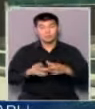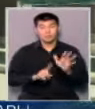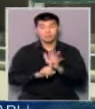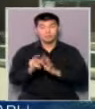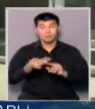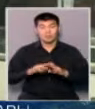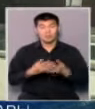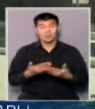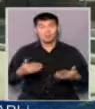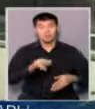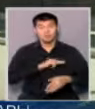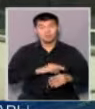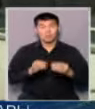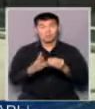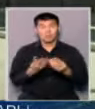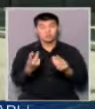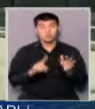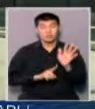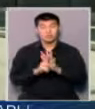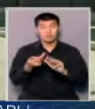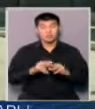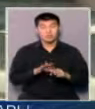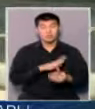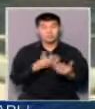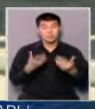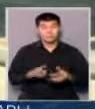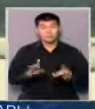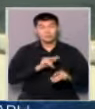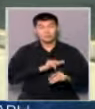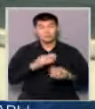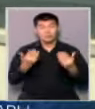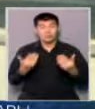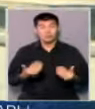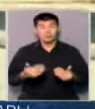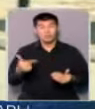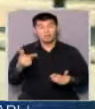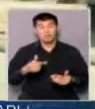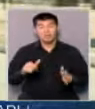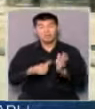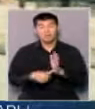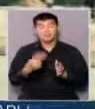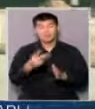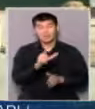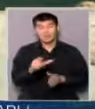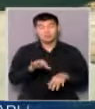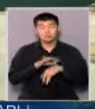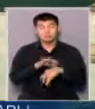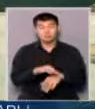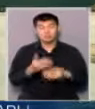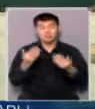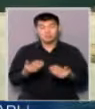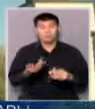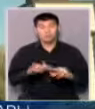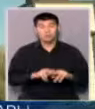басталды. Аталған жұмыс 14-ші шілдеде басталған болатын. Үгіт-насихат жұмыстарын бүгінде өңірімізде 62 кандидат жүргізіп жатыр.